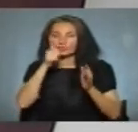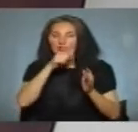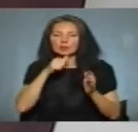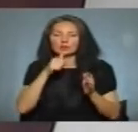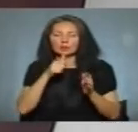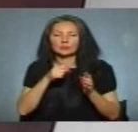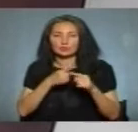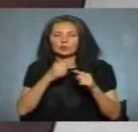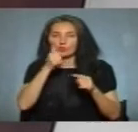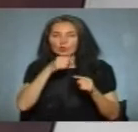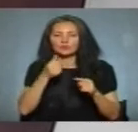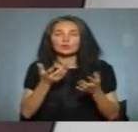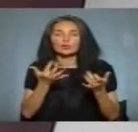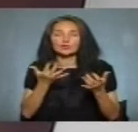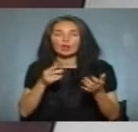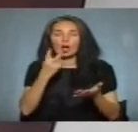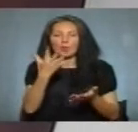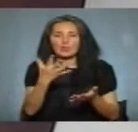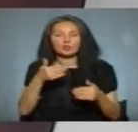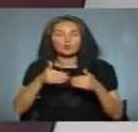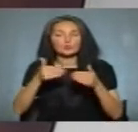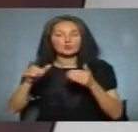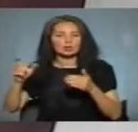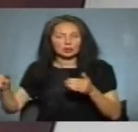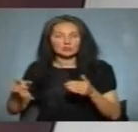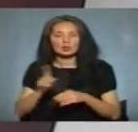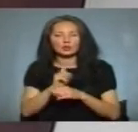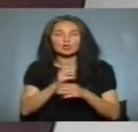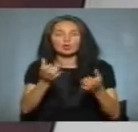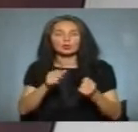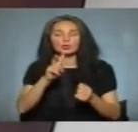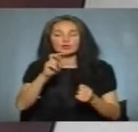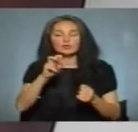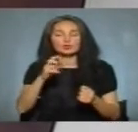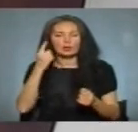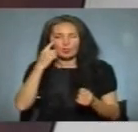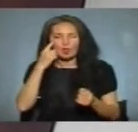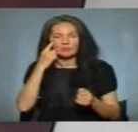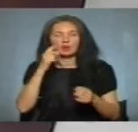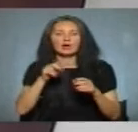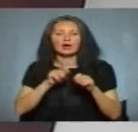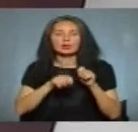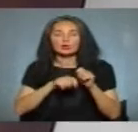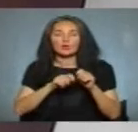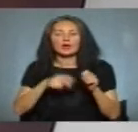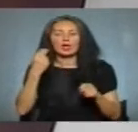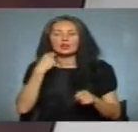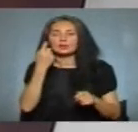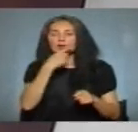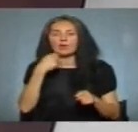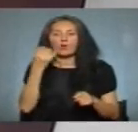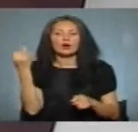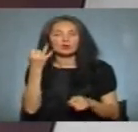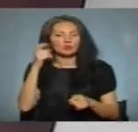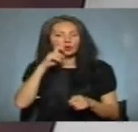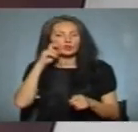Ще п'ятеро випускників з Тернопільщини отримали 200 балів на тестуванні з англійської мови, історії України і біології. Це учні з